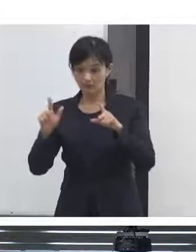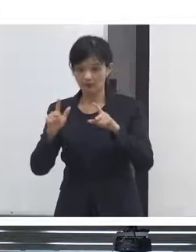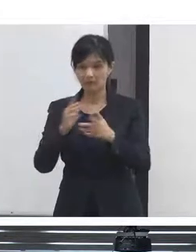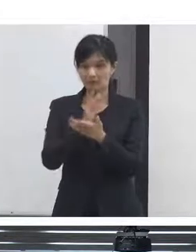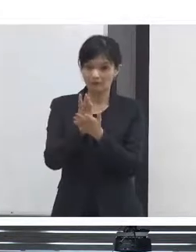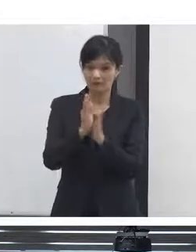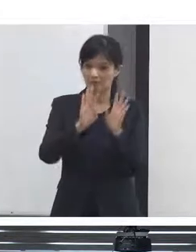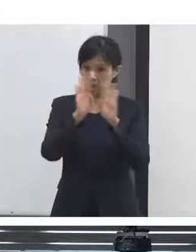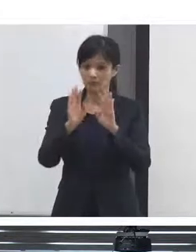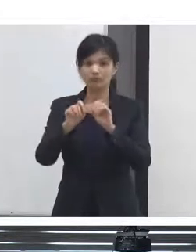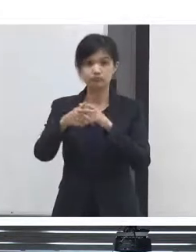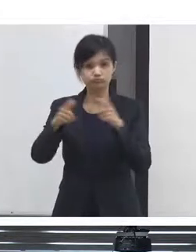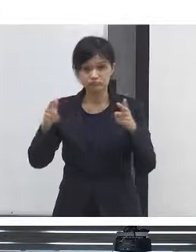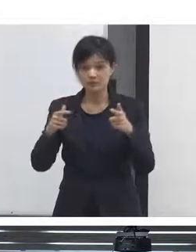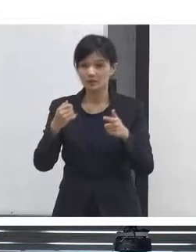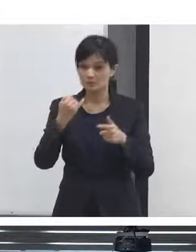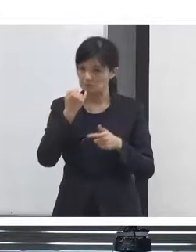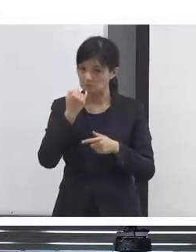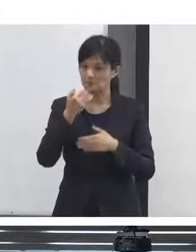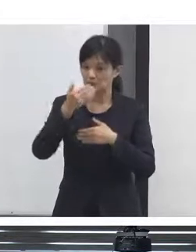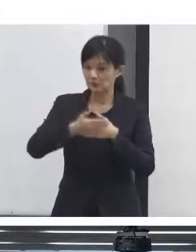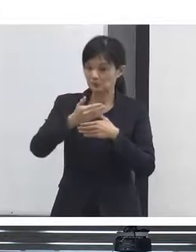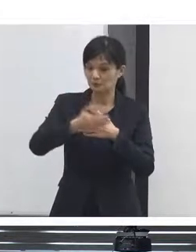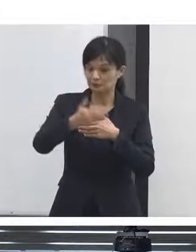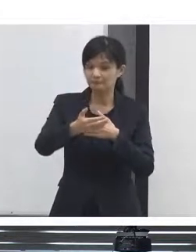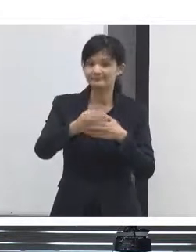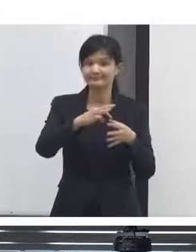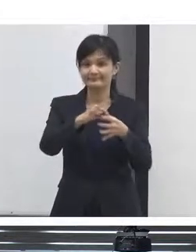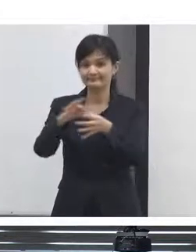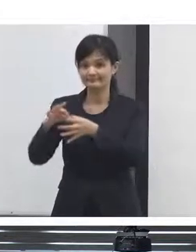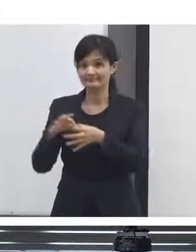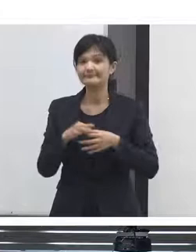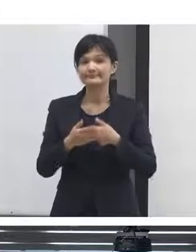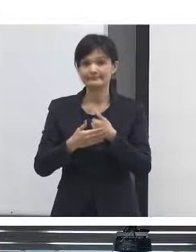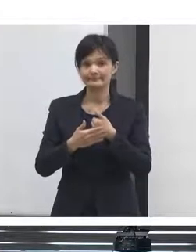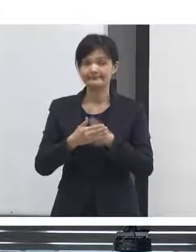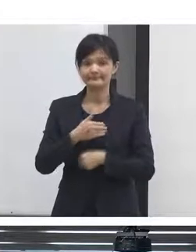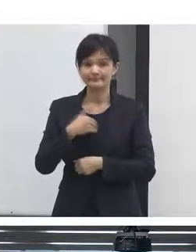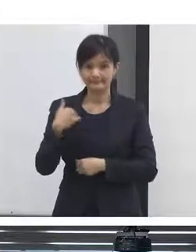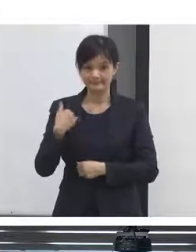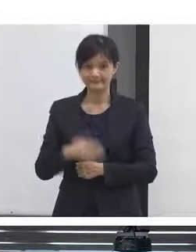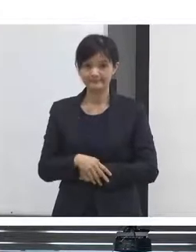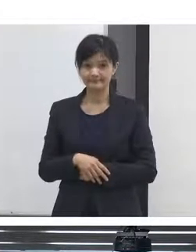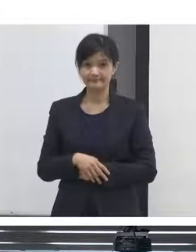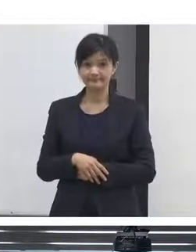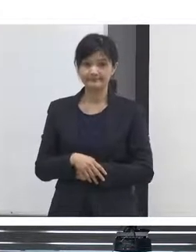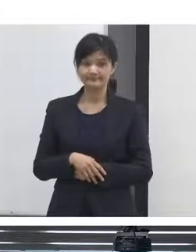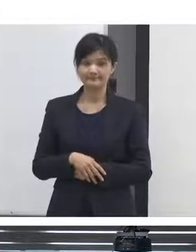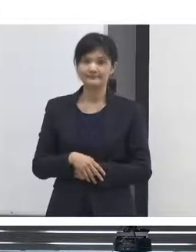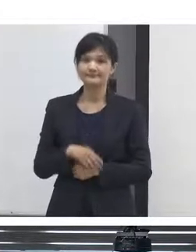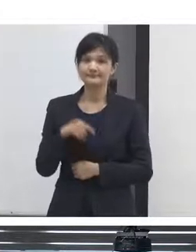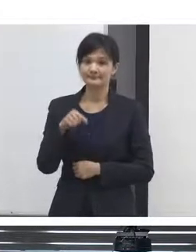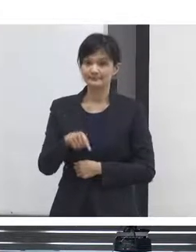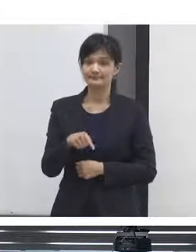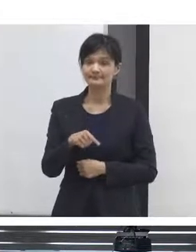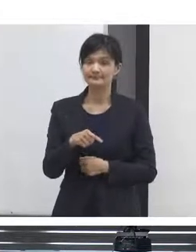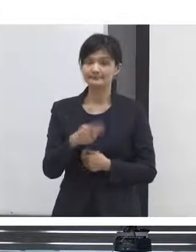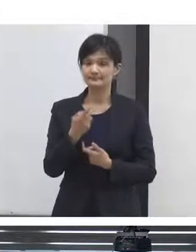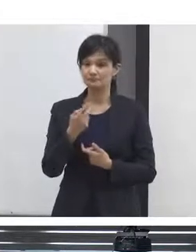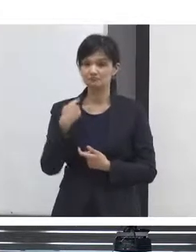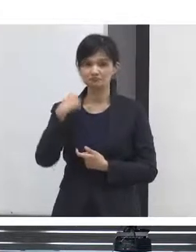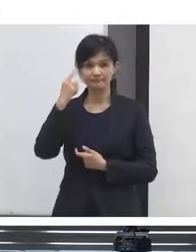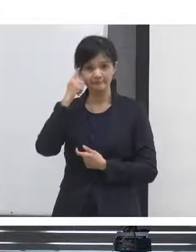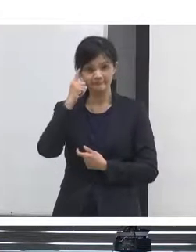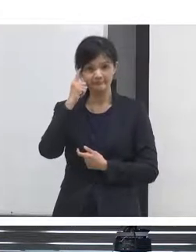以一步一步串接起来。那像这一种比较阶层式的关系的描述呢，这个 link data 或是 knowledge graph， 就 graph 形